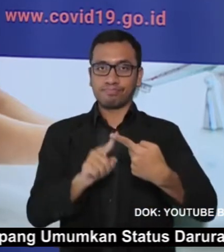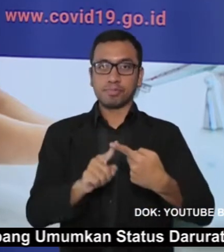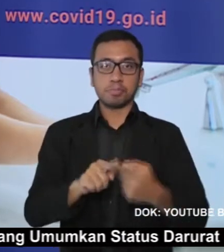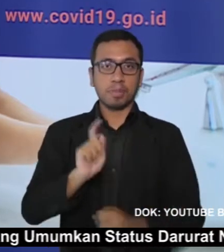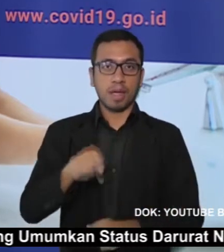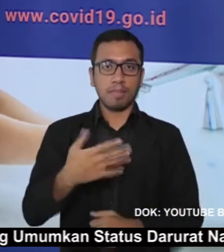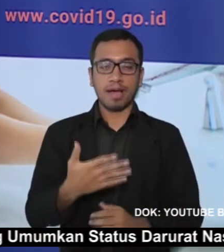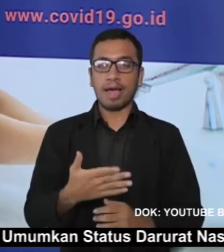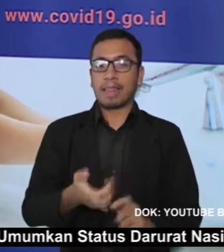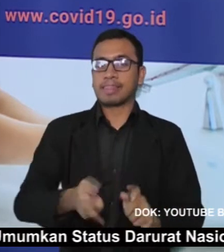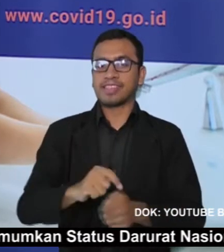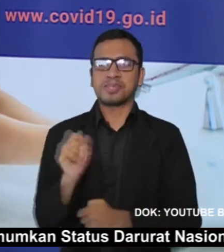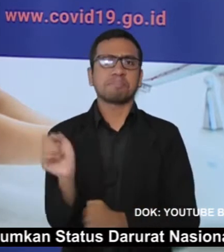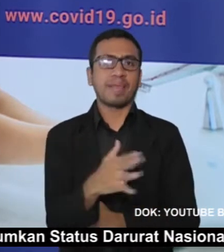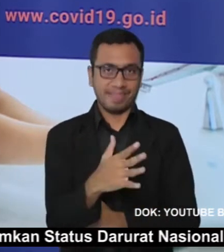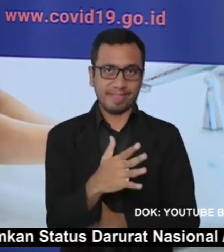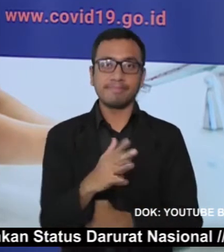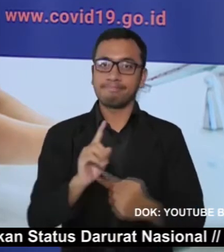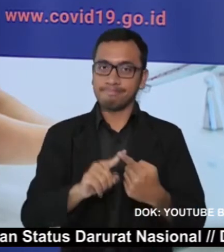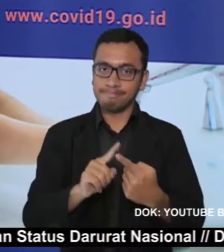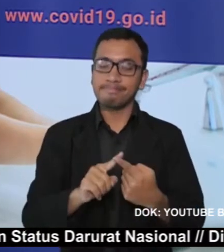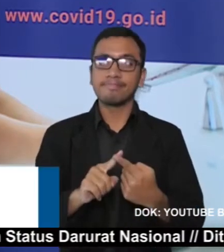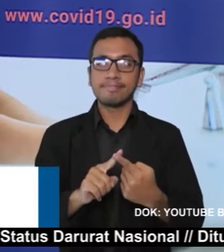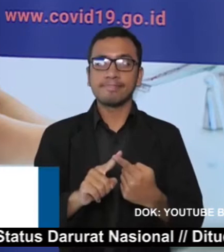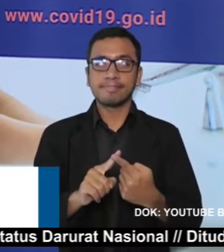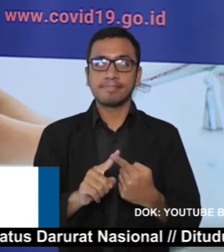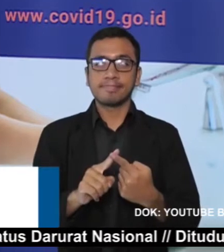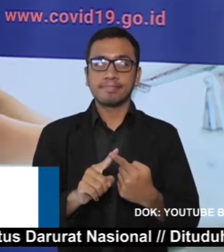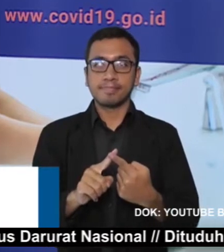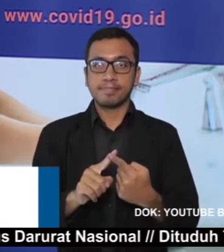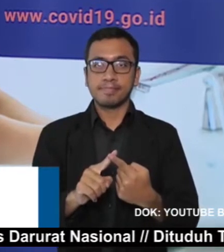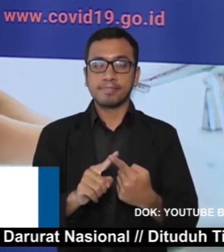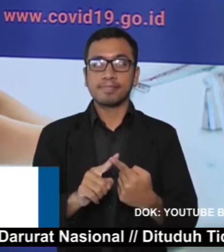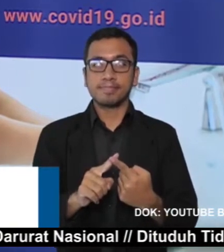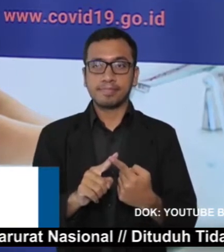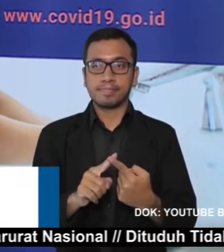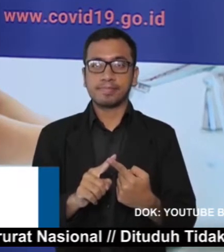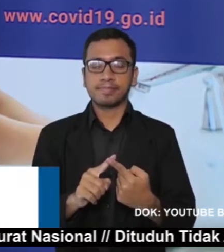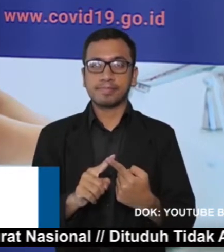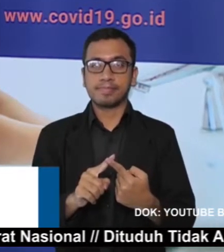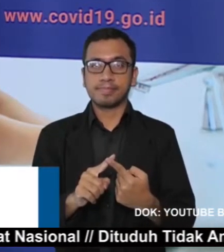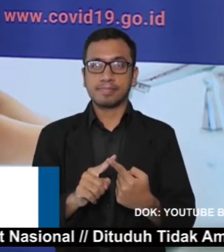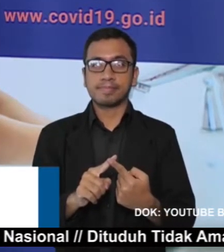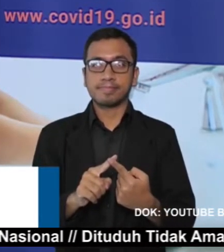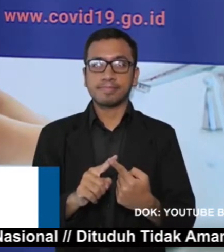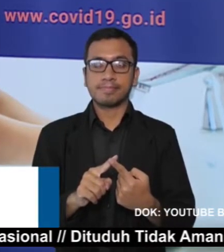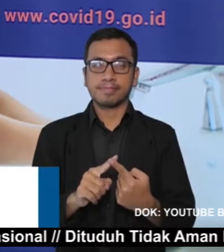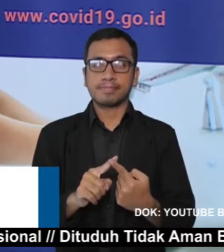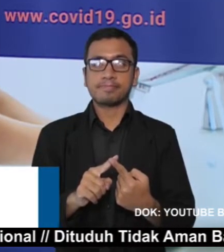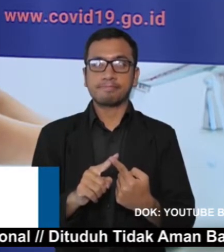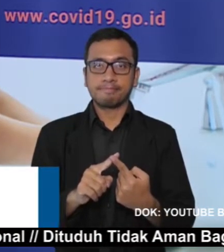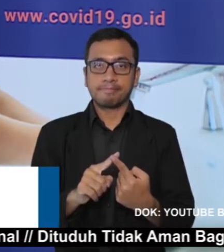antibodi dimana Bapak Ibu semuanya setelah dilakukan pemberian informasi